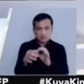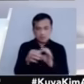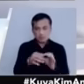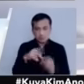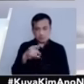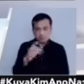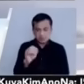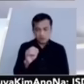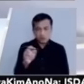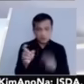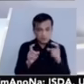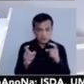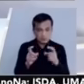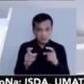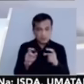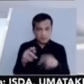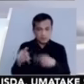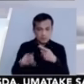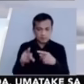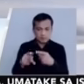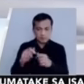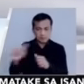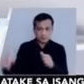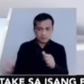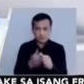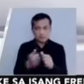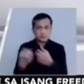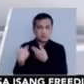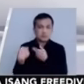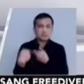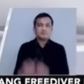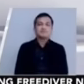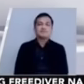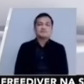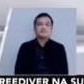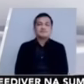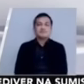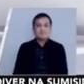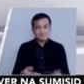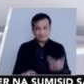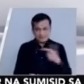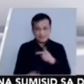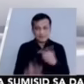mga personalidad na nasa likod nito Vicky maram salamat sandalo